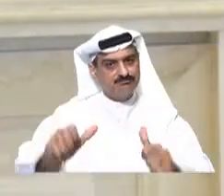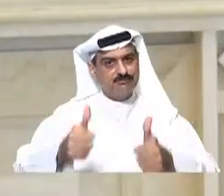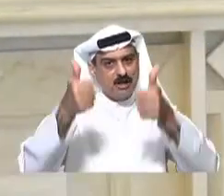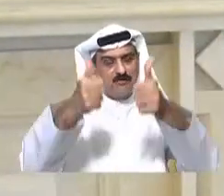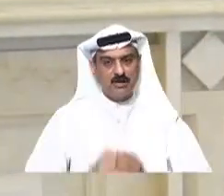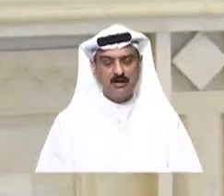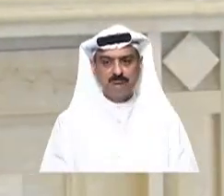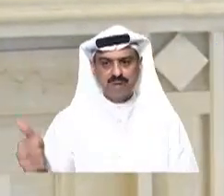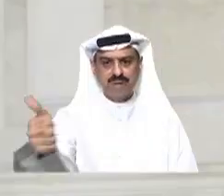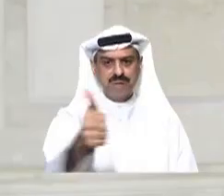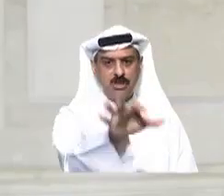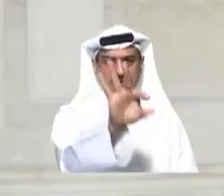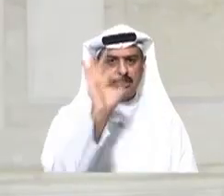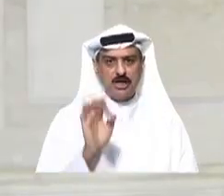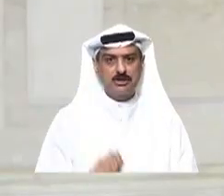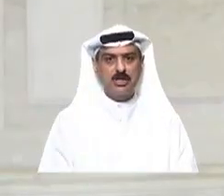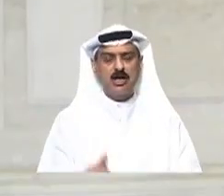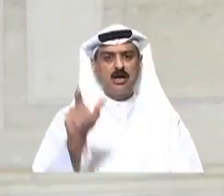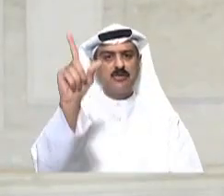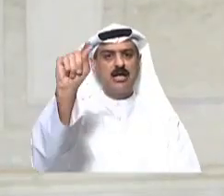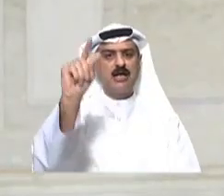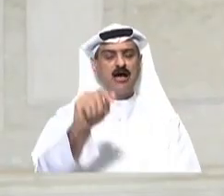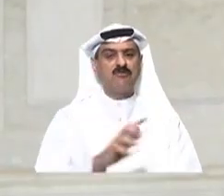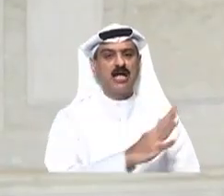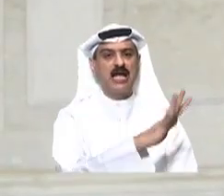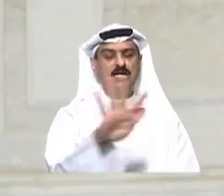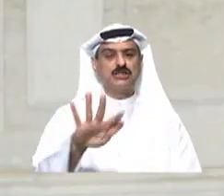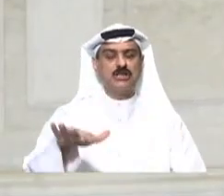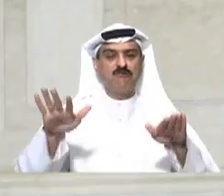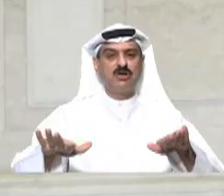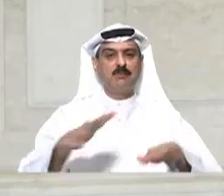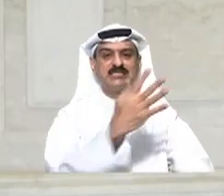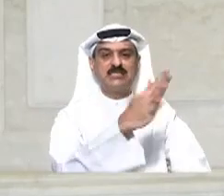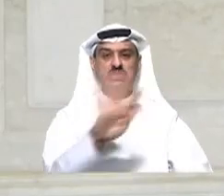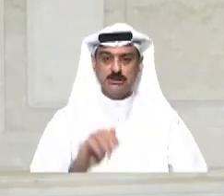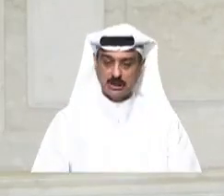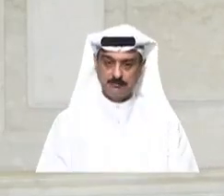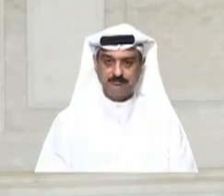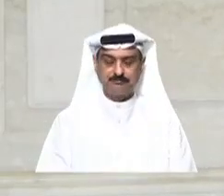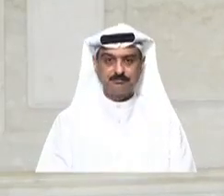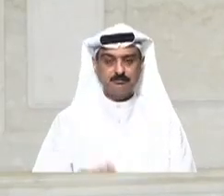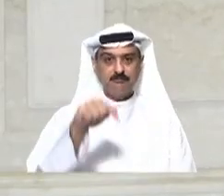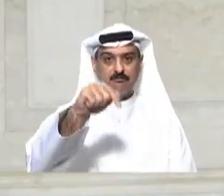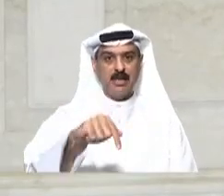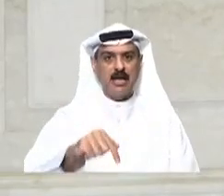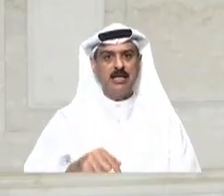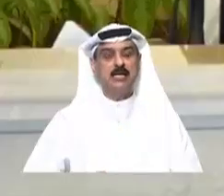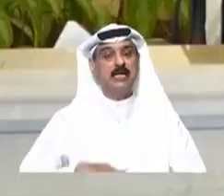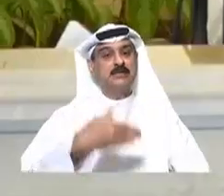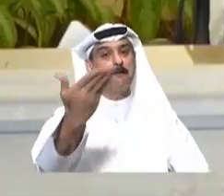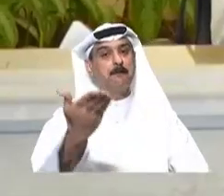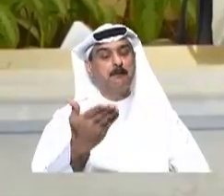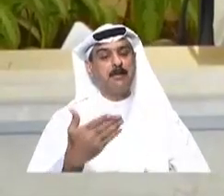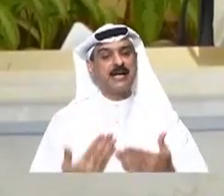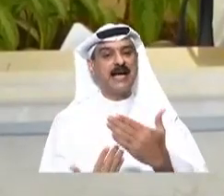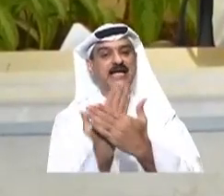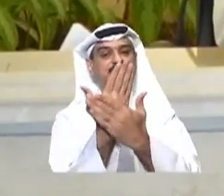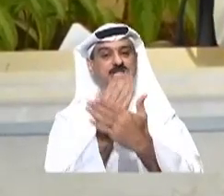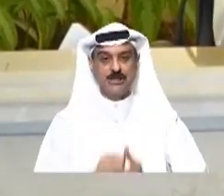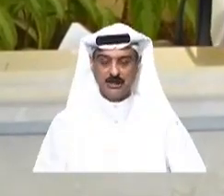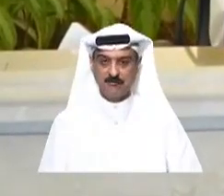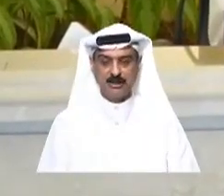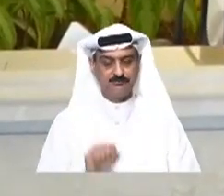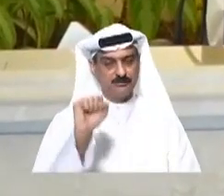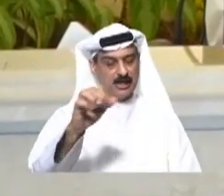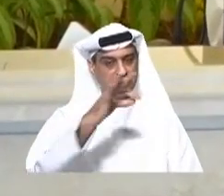الشعب ويعكس تطلعاته وفتح صفحة ومرحلة جديدة مشرقة لصالح الوطن والمواطنين،